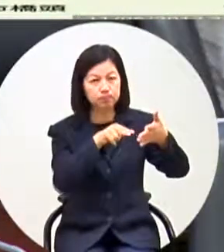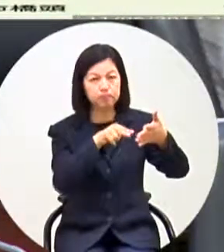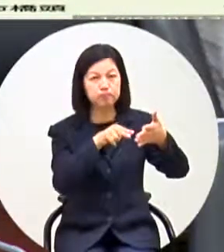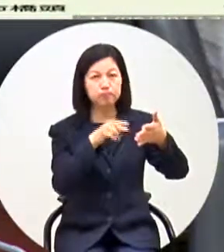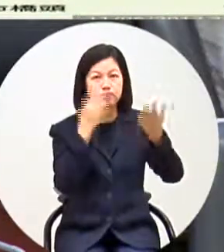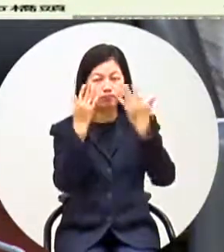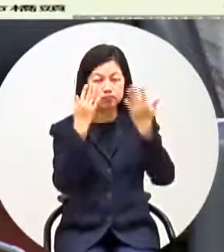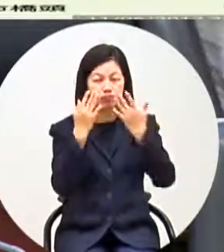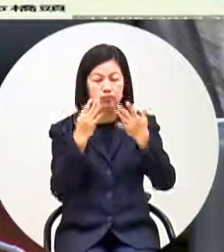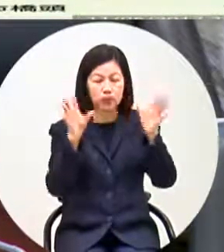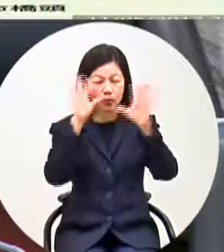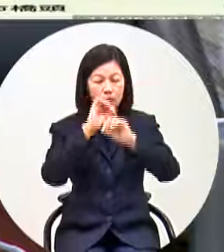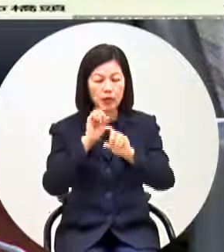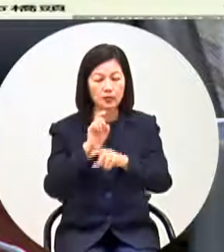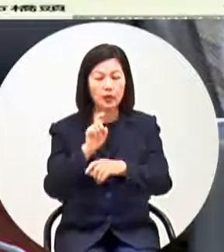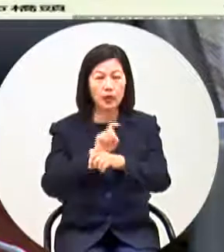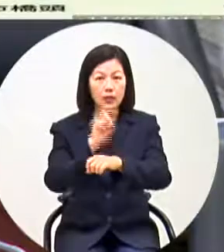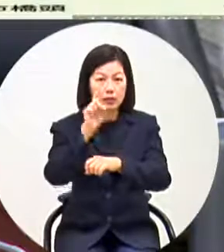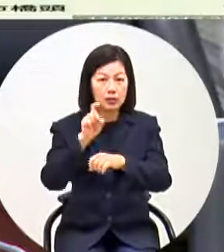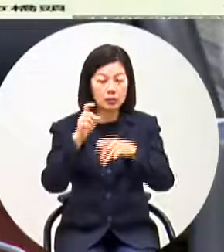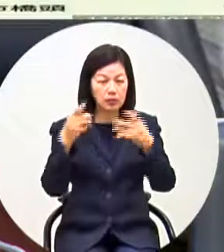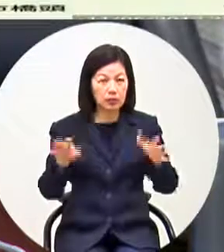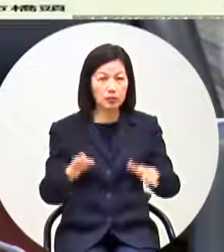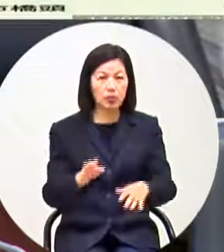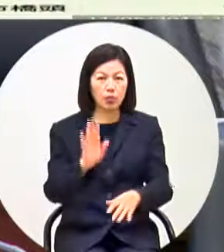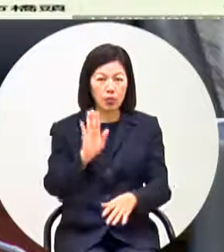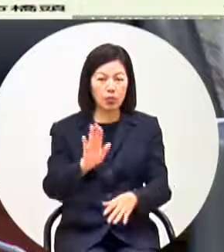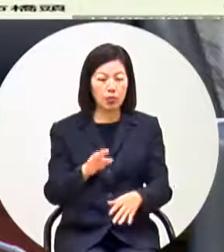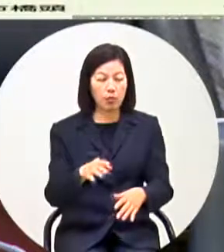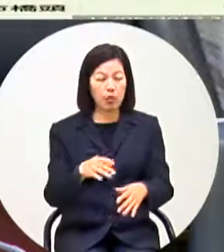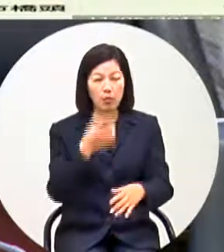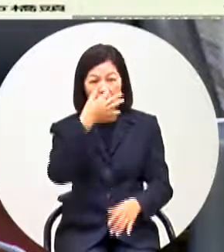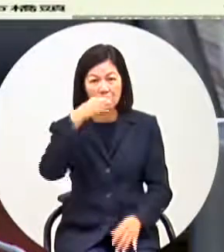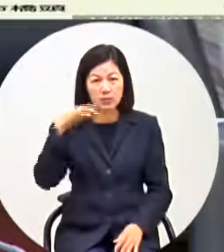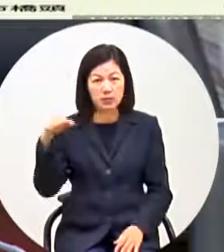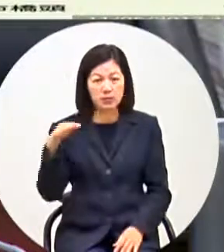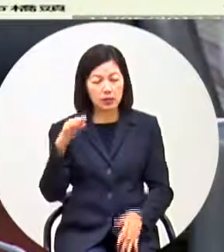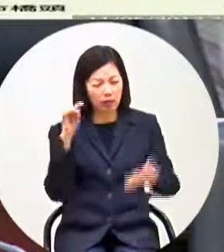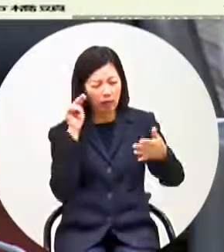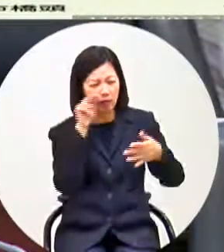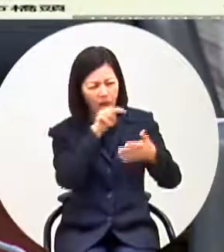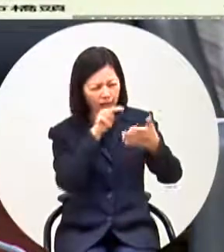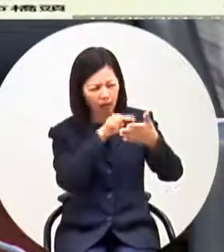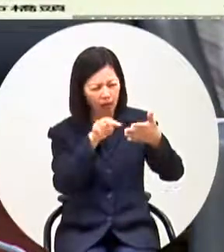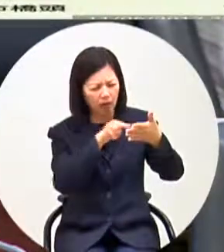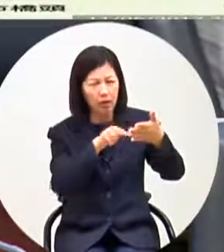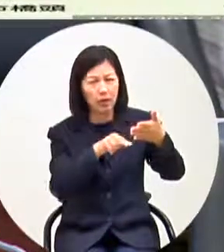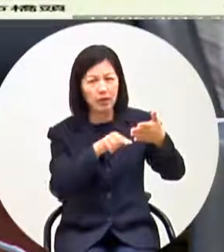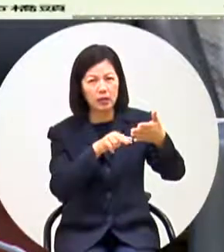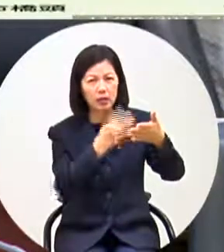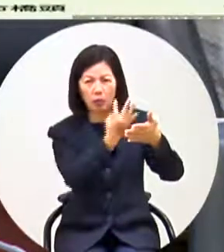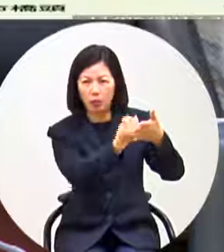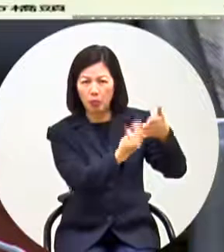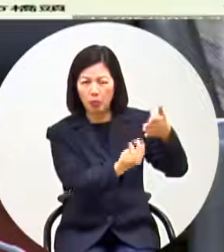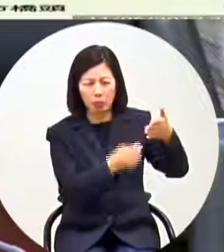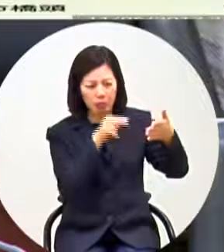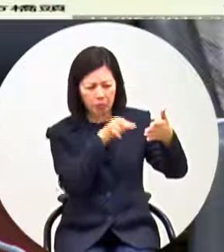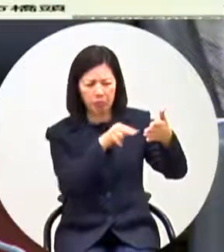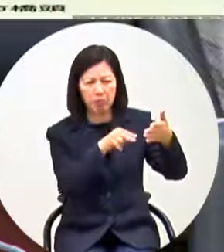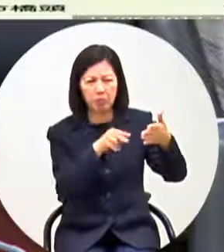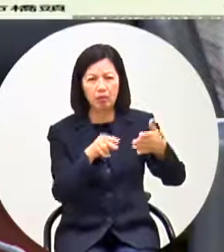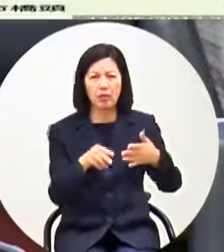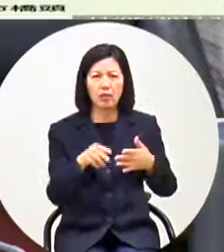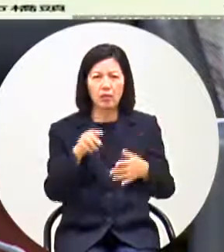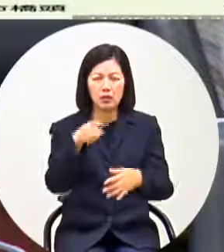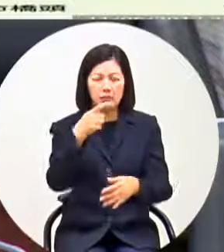晚上10点多，我们凤山哦，你看它的数据也是119 ，AQI